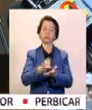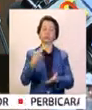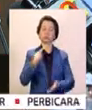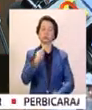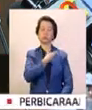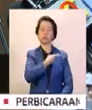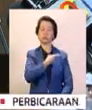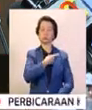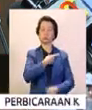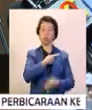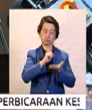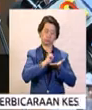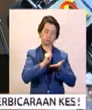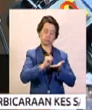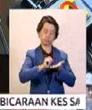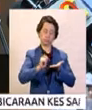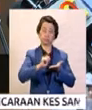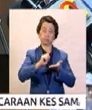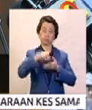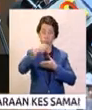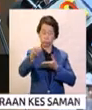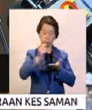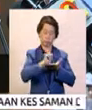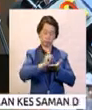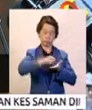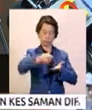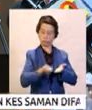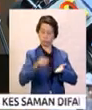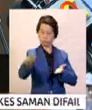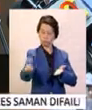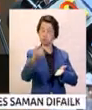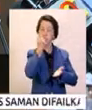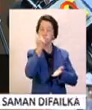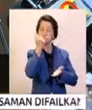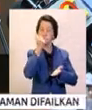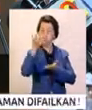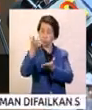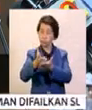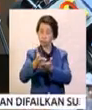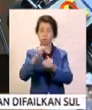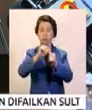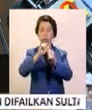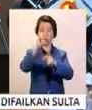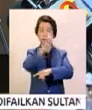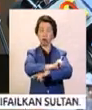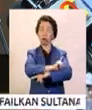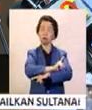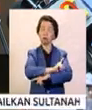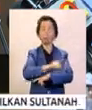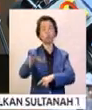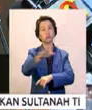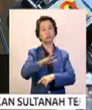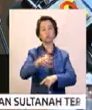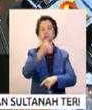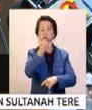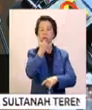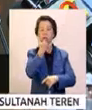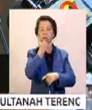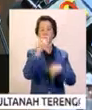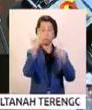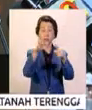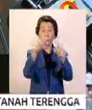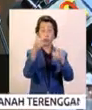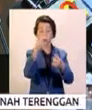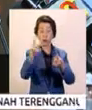kita mengeluarkan saman setiap hari, average-nya lebih kurang 15,000 saman setiap